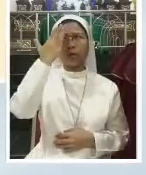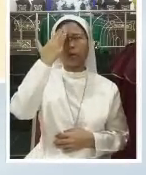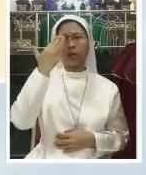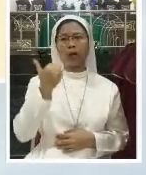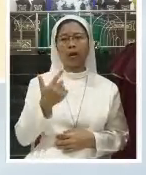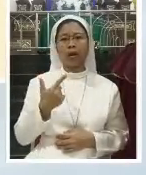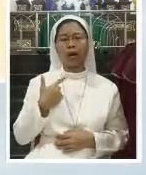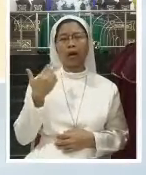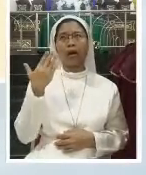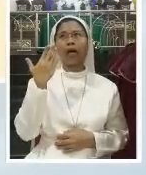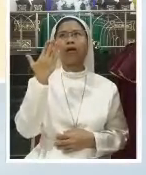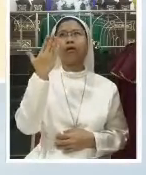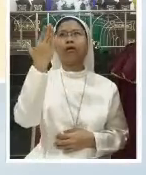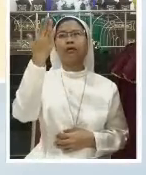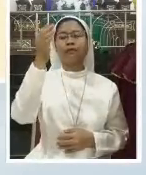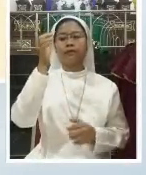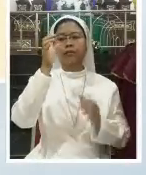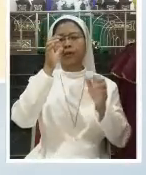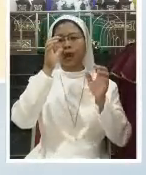tataw ta